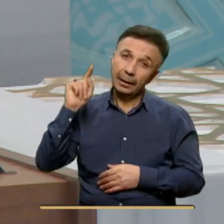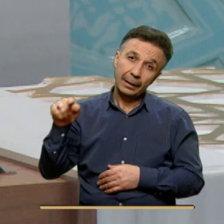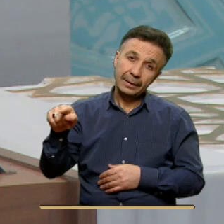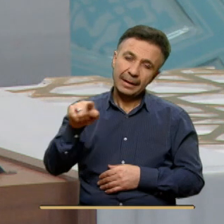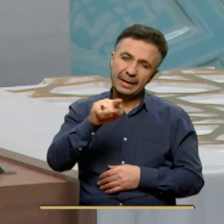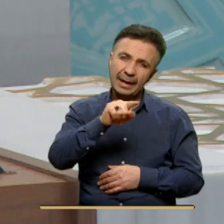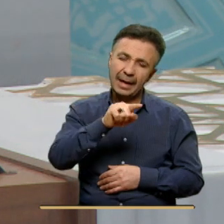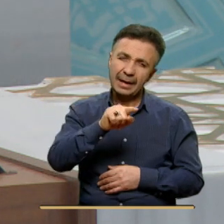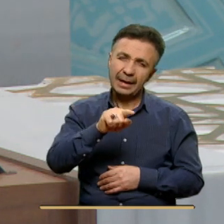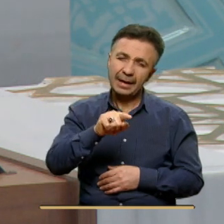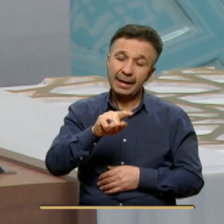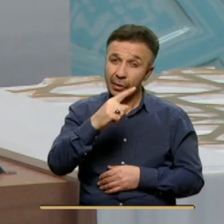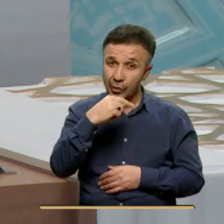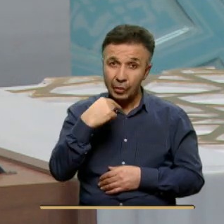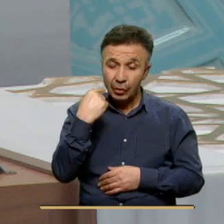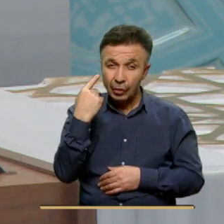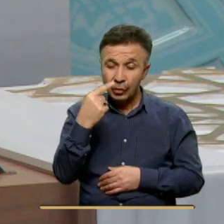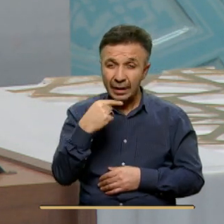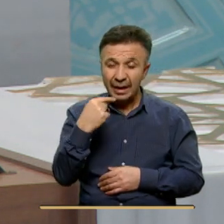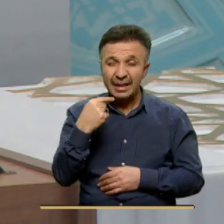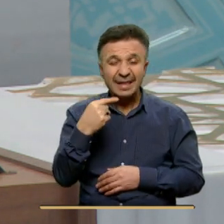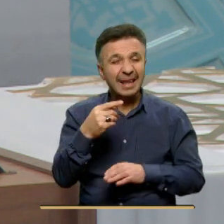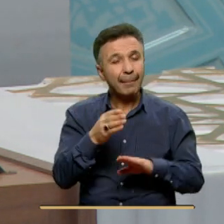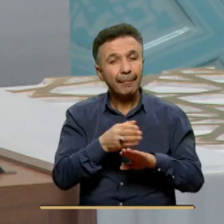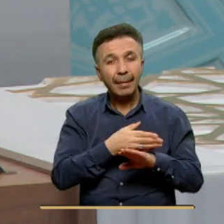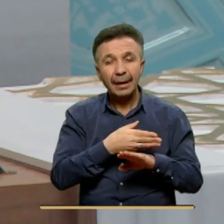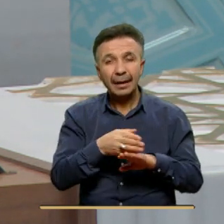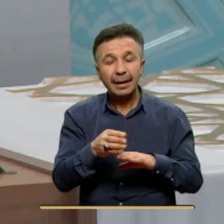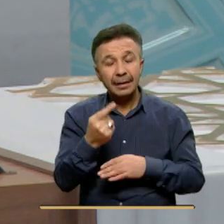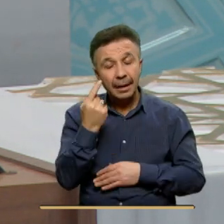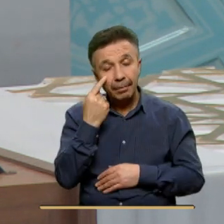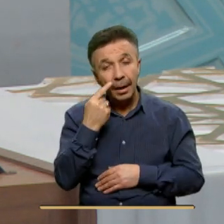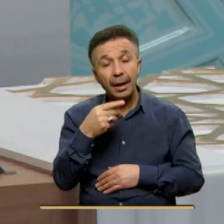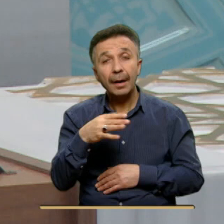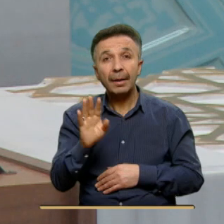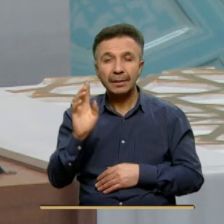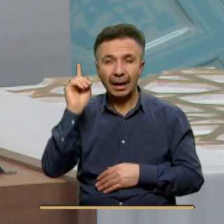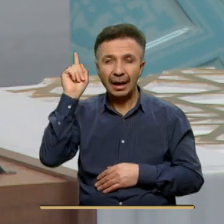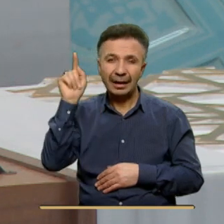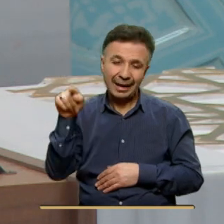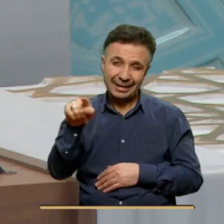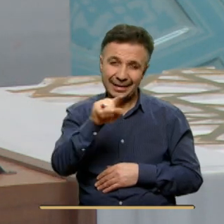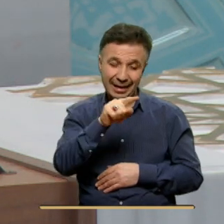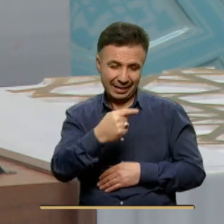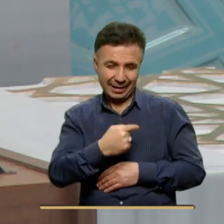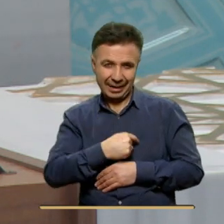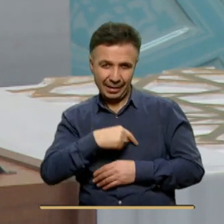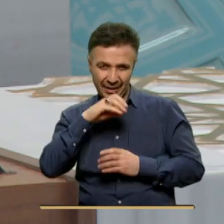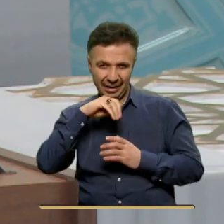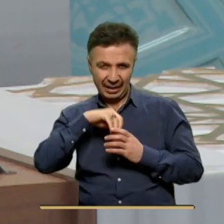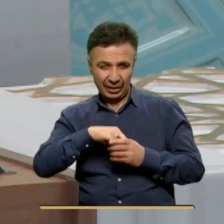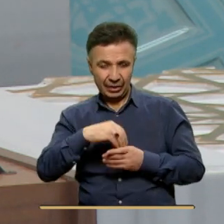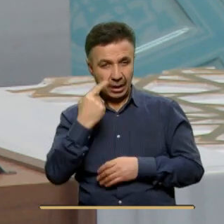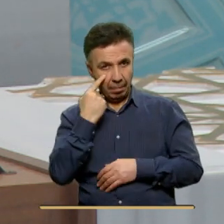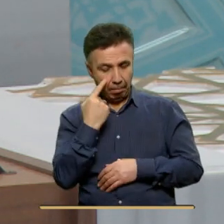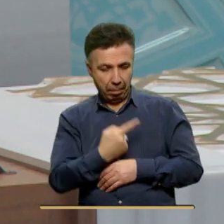ne suretlerine bakar ne de mallarınıza bakar. Allah sizlerin kalplerine bakar ve